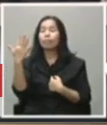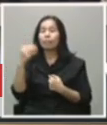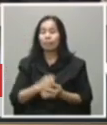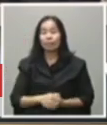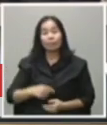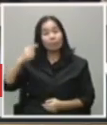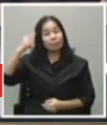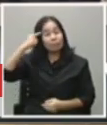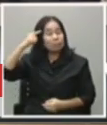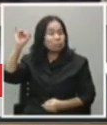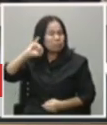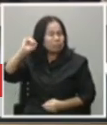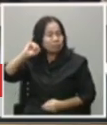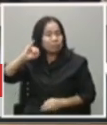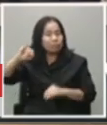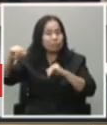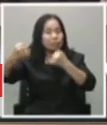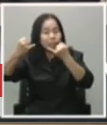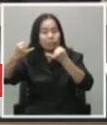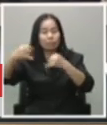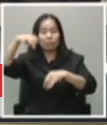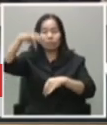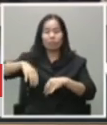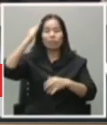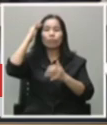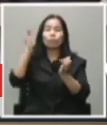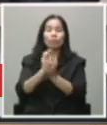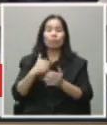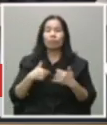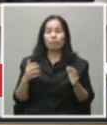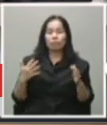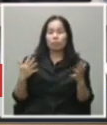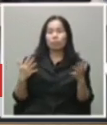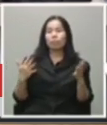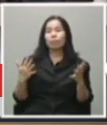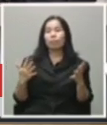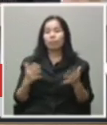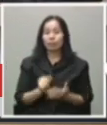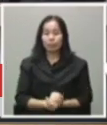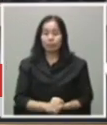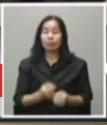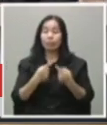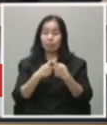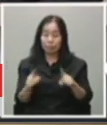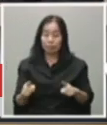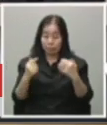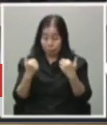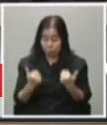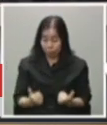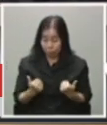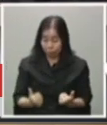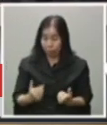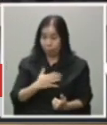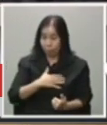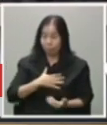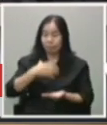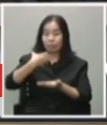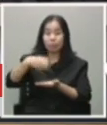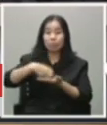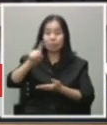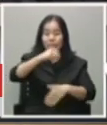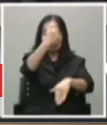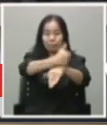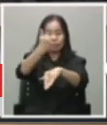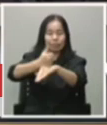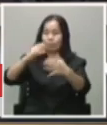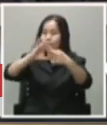ติกับสำนักงานตำรวจแห่งชาติไม่ว่าจะเป็นบิ๊กไหนนะครับแต่เรื่องที่ผมจะพูดเนี่ยบิ๊กทั้งหลายไม่เกี่ยวครับผ